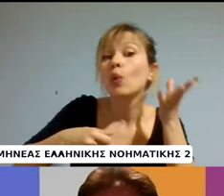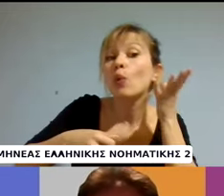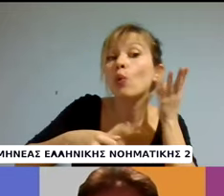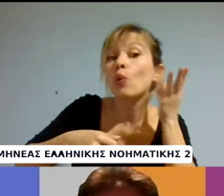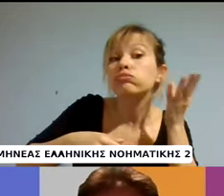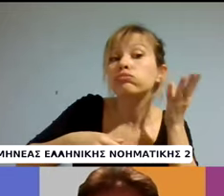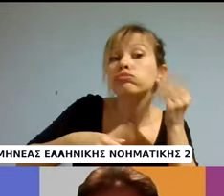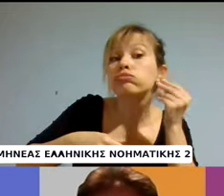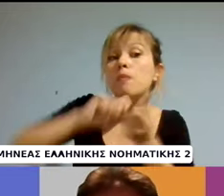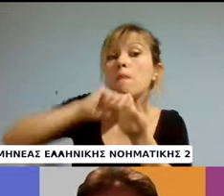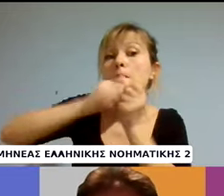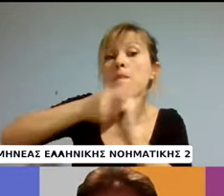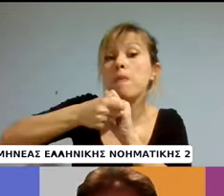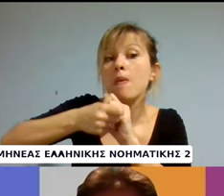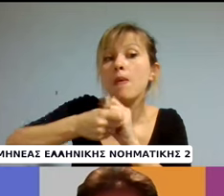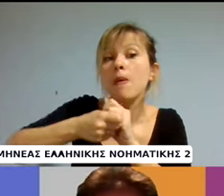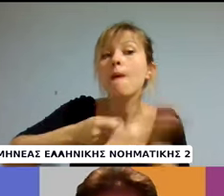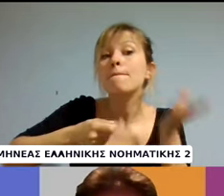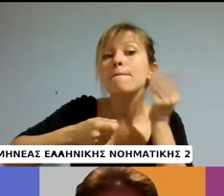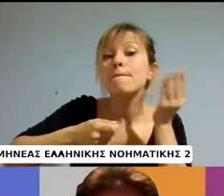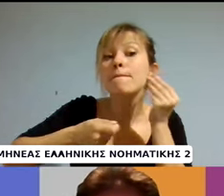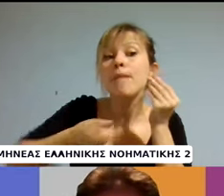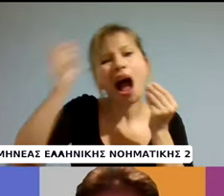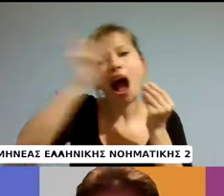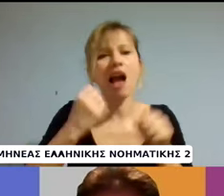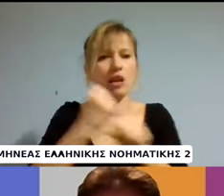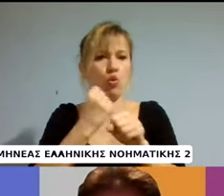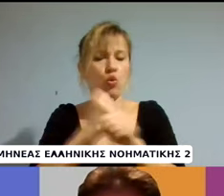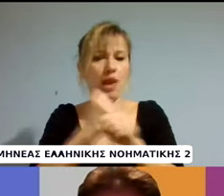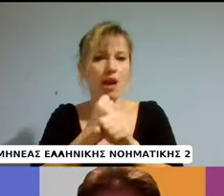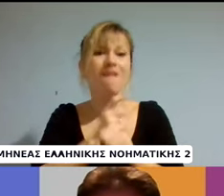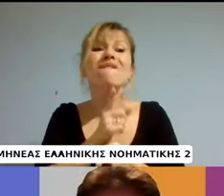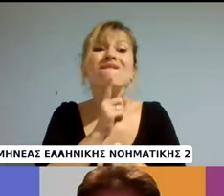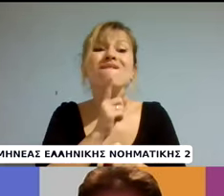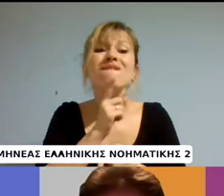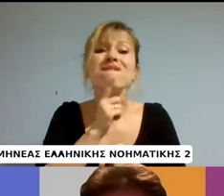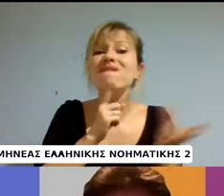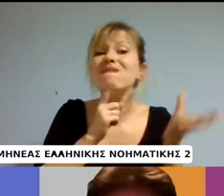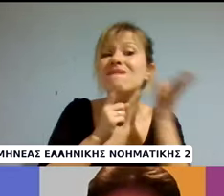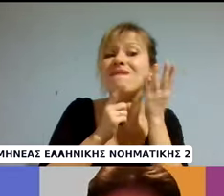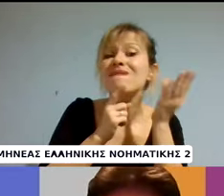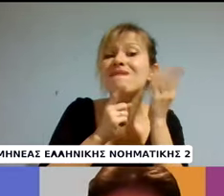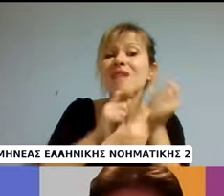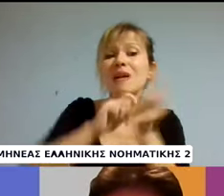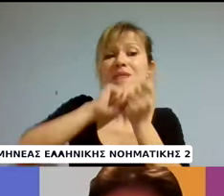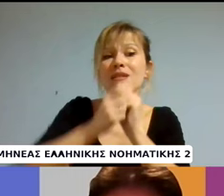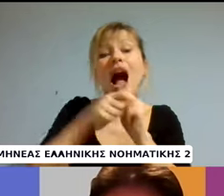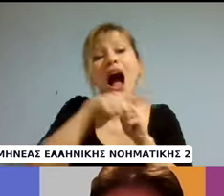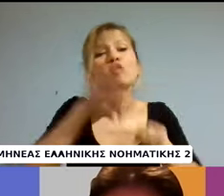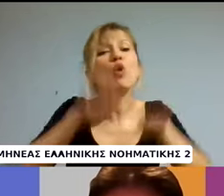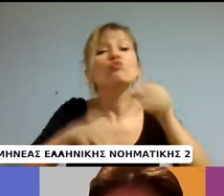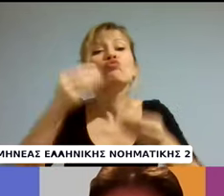αρχείου είναι απομαγνητοφώνηση, είναι μια άλλη εργασία, η οποία συνήθως κοστολογείται με την ώρα